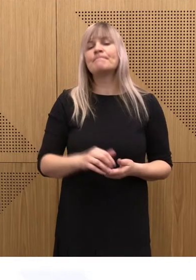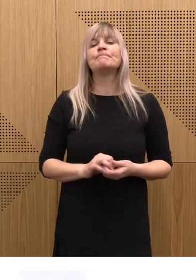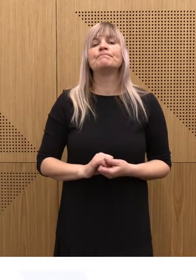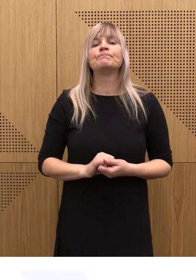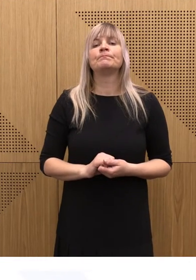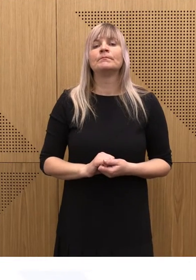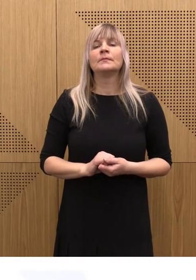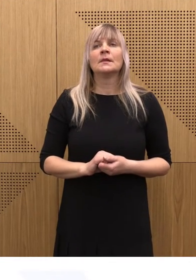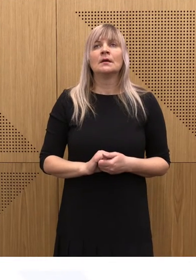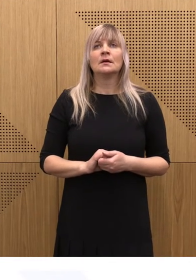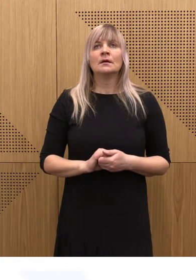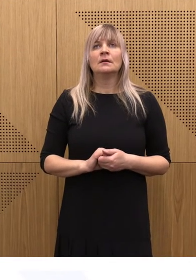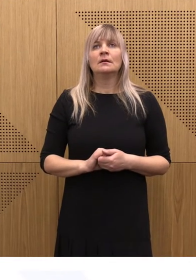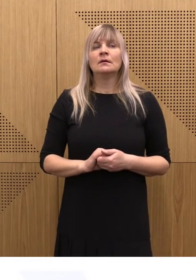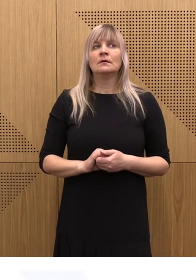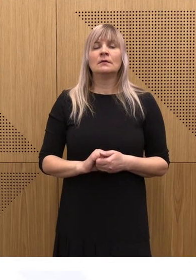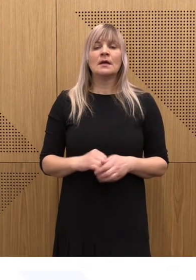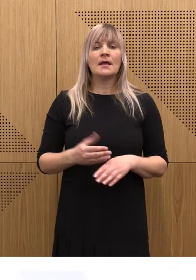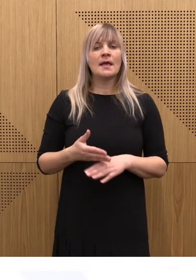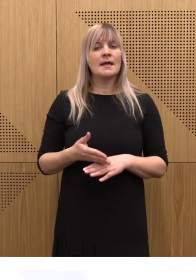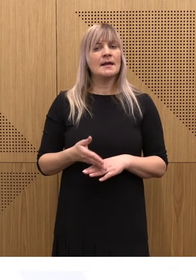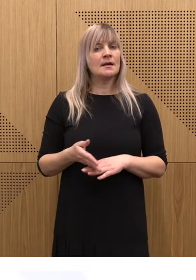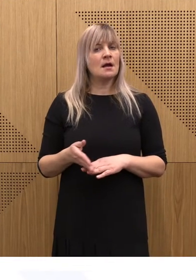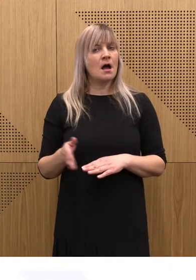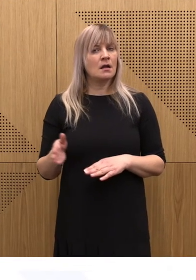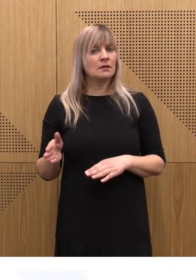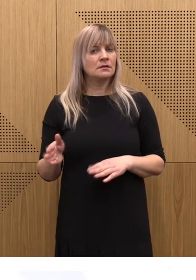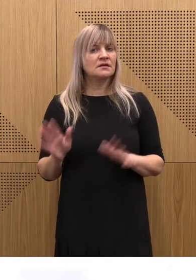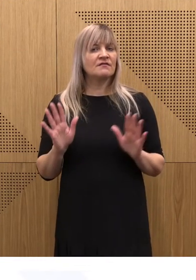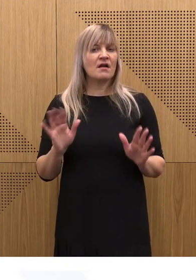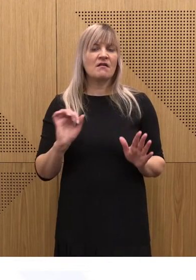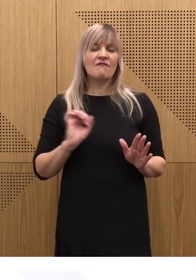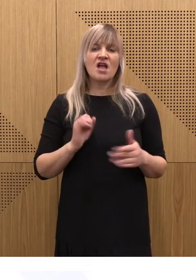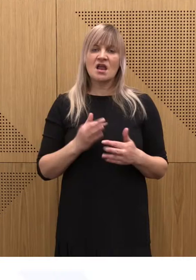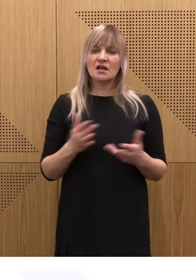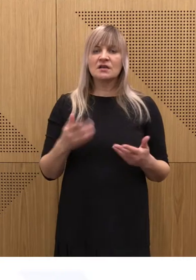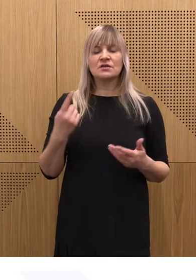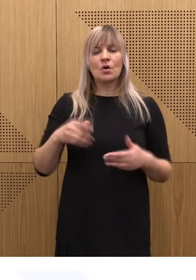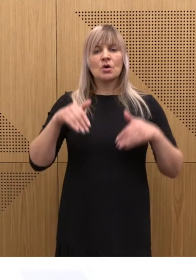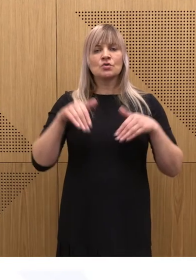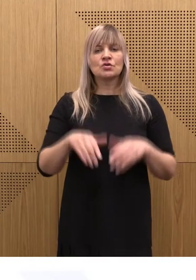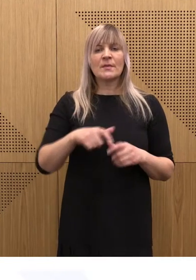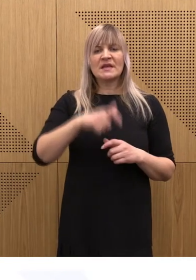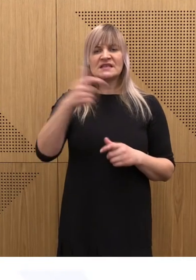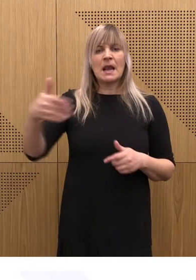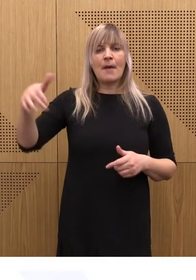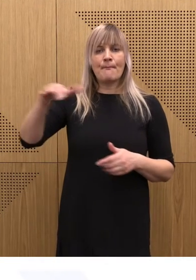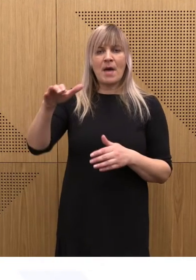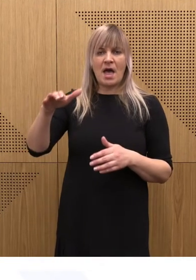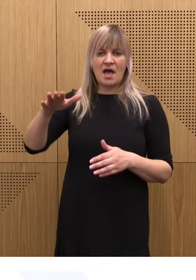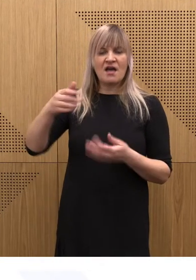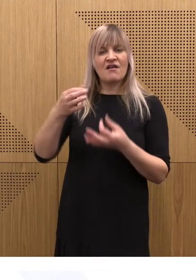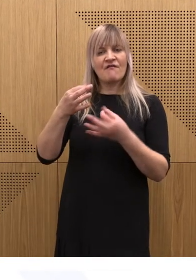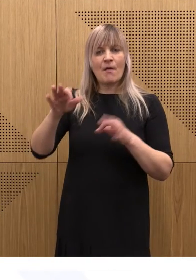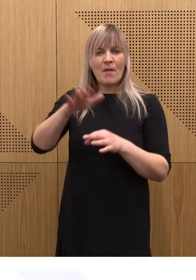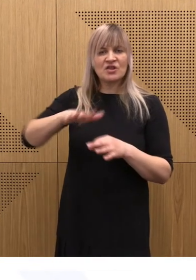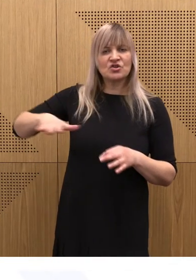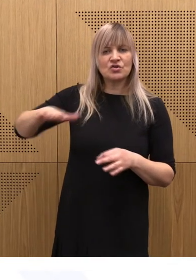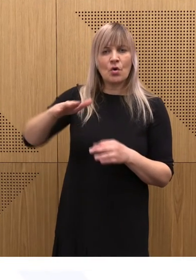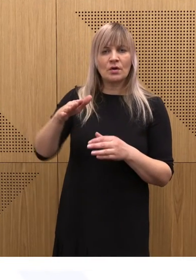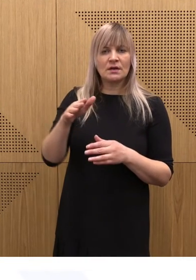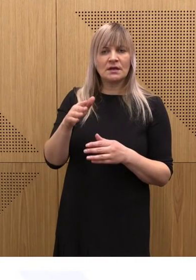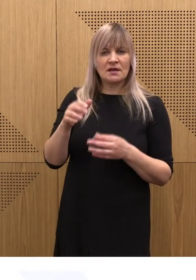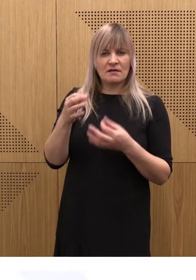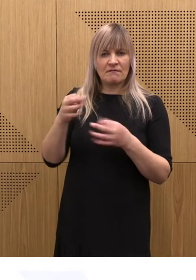Ja eraldi siis väga vajalik asi, otsutasime laiendada Sillamäe vabatsooni ala. Sillamäe